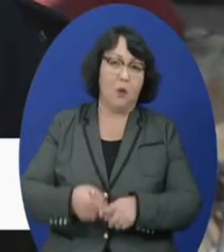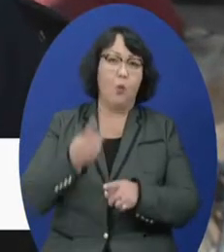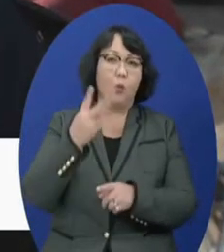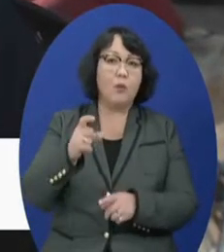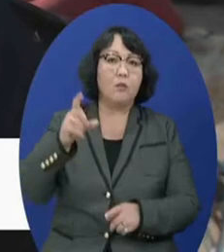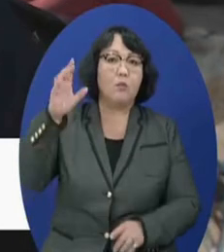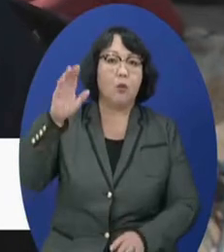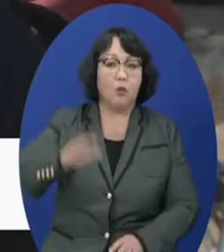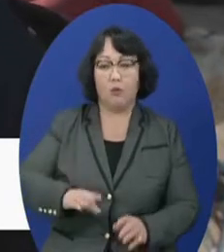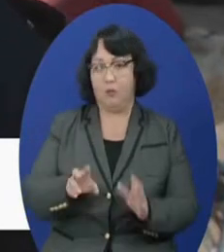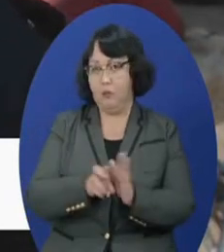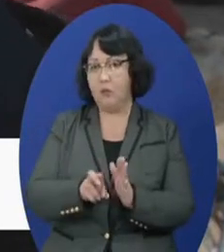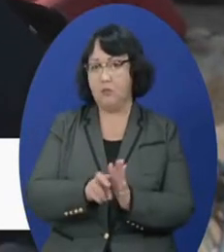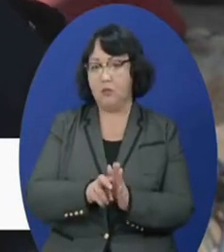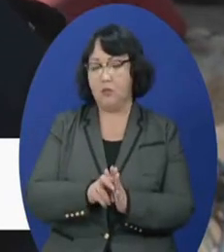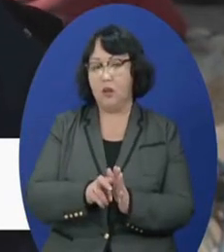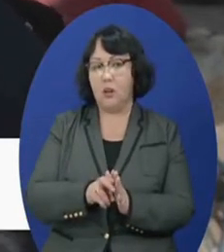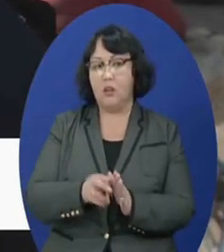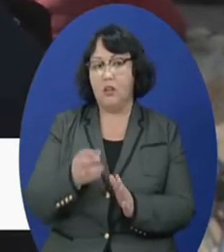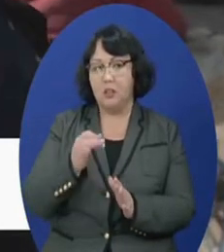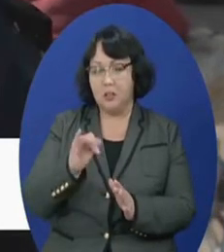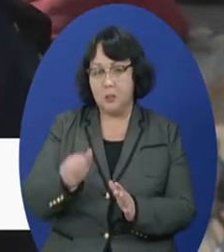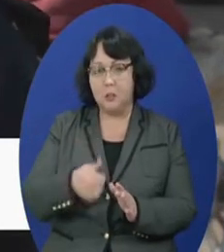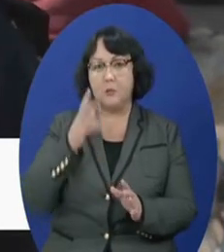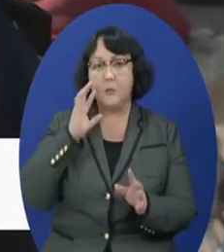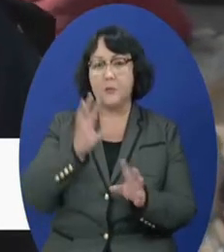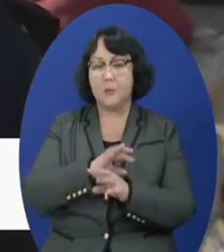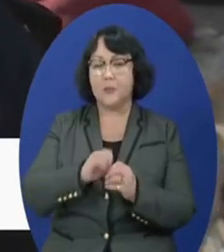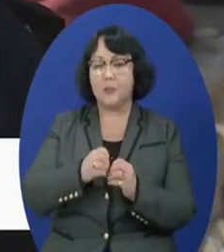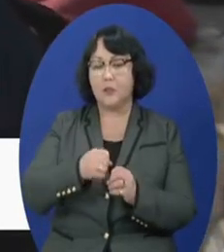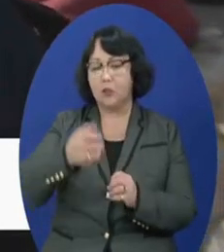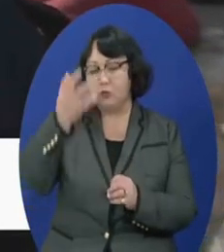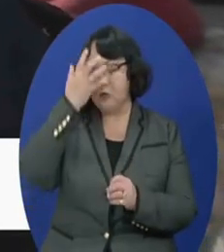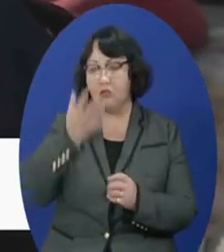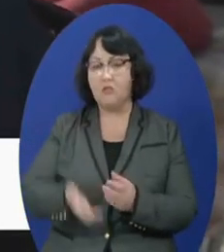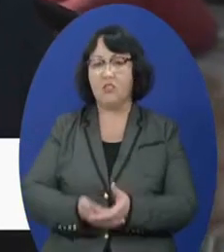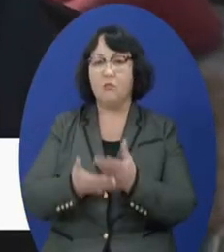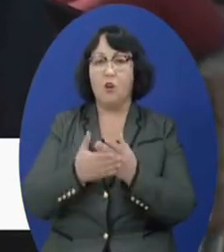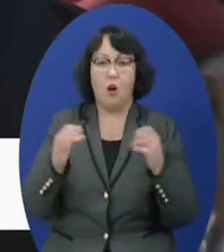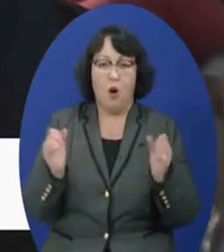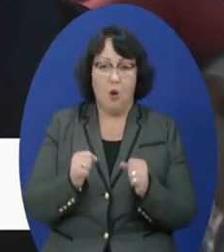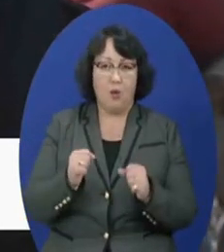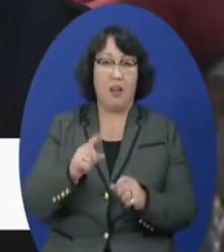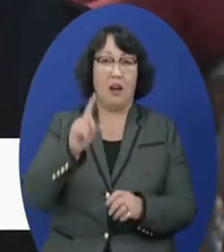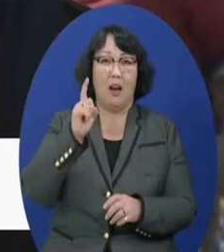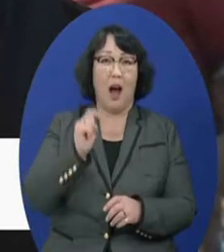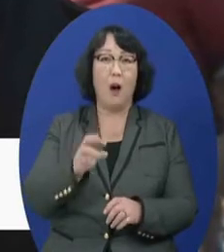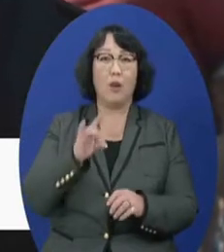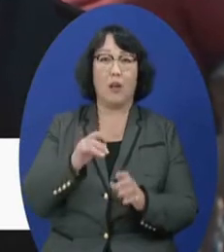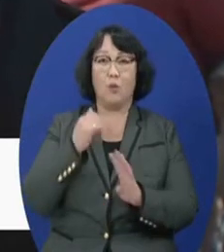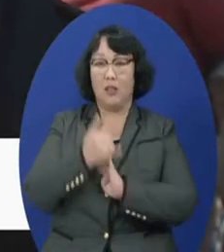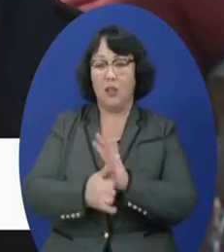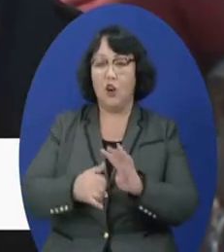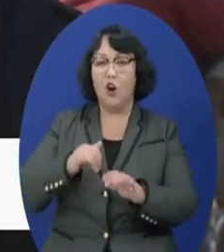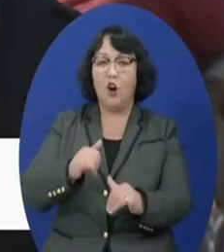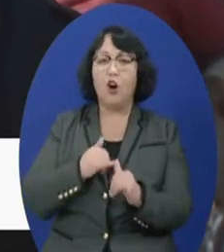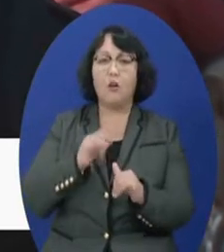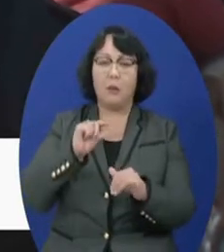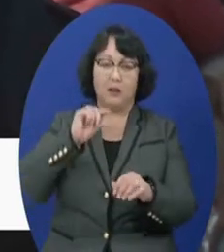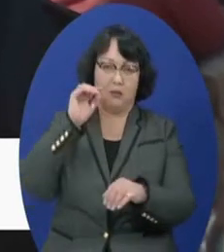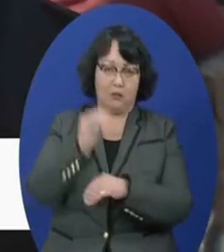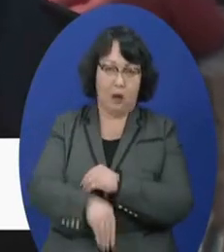арга хэмжээ явуулах лог. Ингээд төр засгийн хүрээнд бол балчтай одоо тэмцээний өвөл хаврыг хохирол багтаа таванд дуулах шаардлагатай байгаа. Бүхэл одоо арга